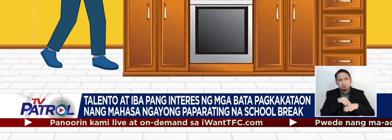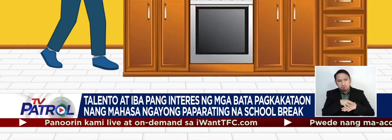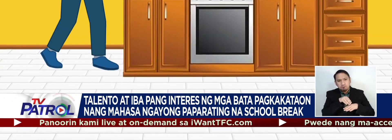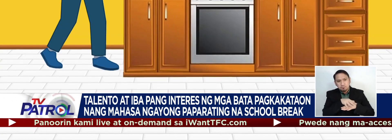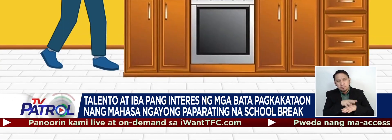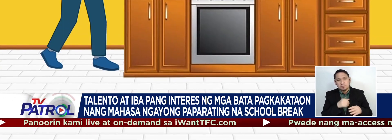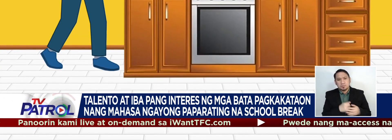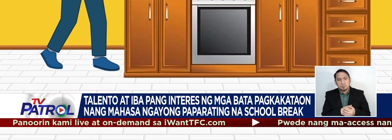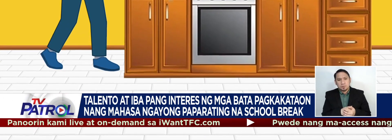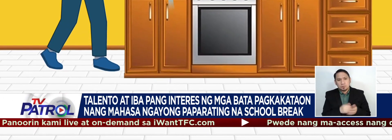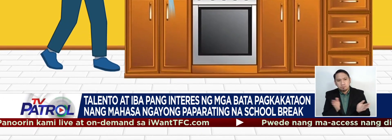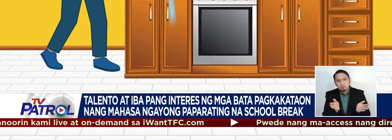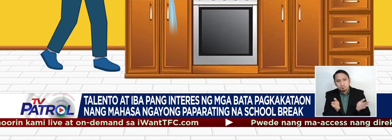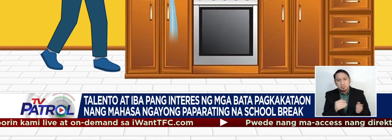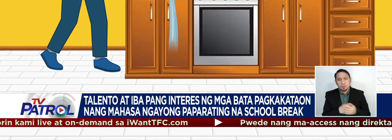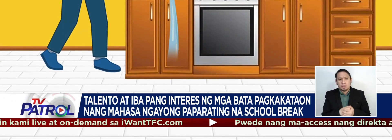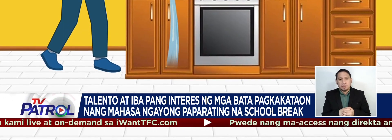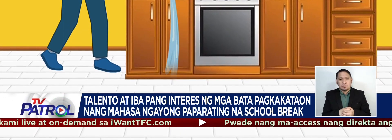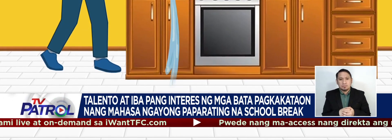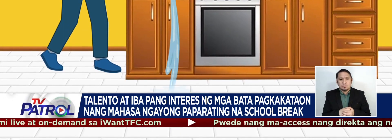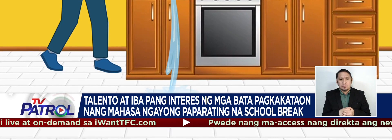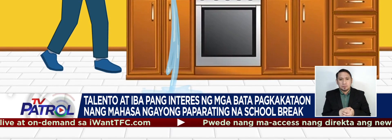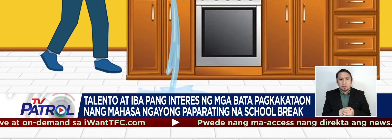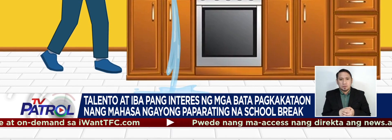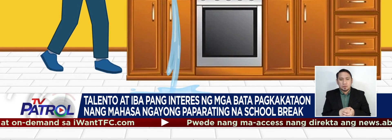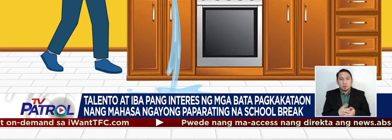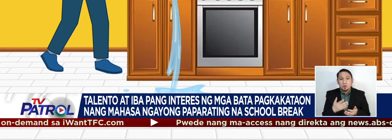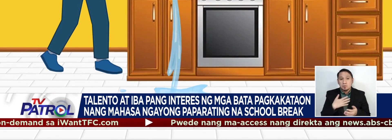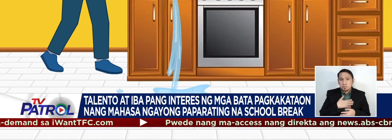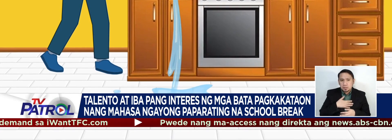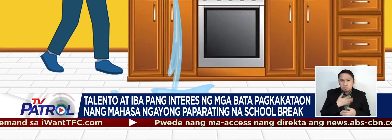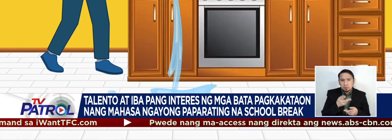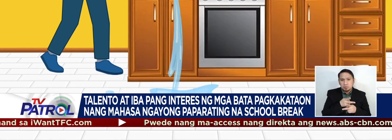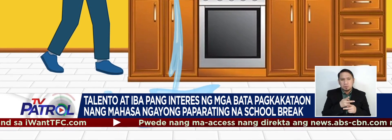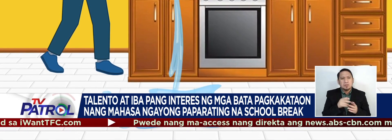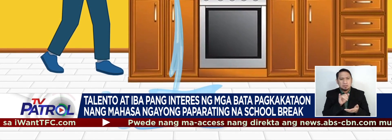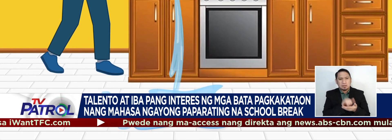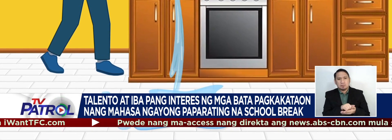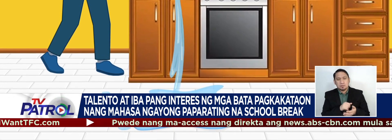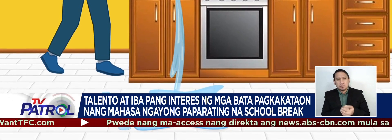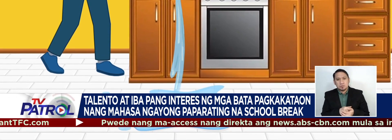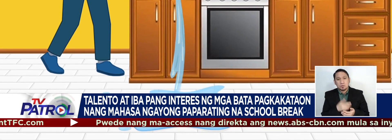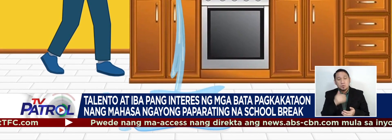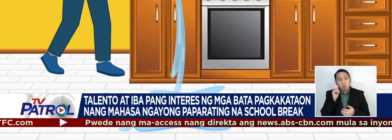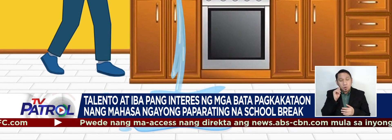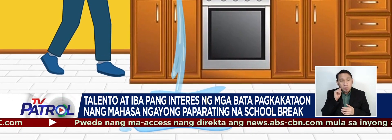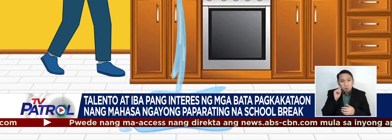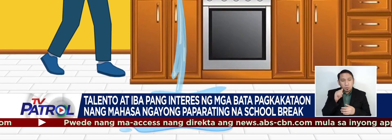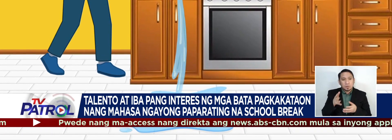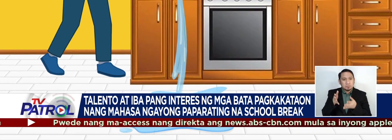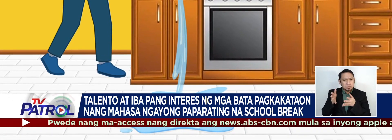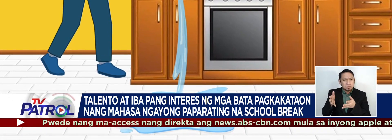na, hindi yung don't spill the water. Ang usually approach namin dun is keep the water in the cup.